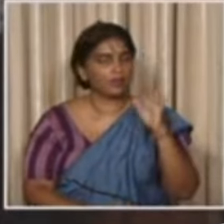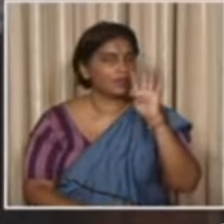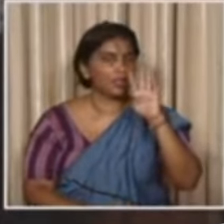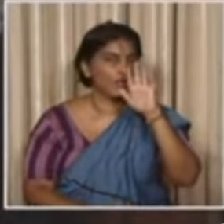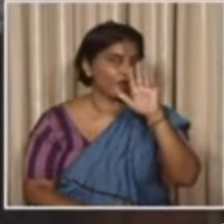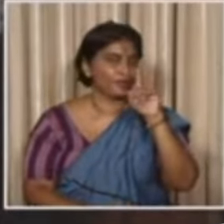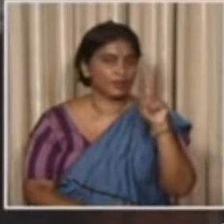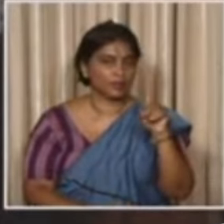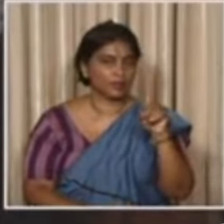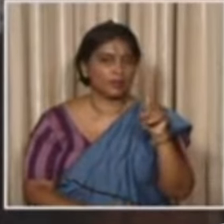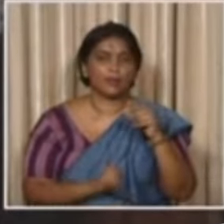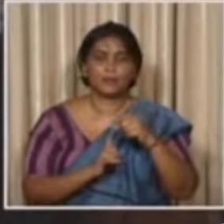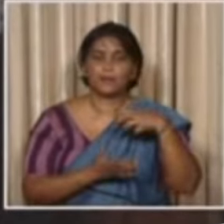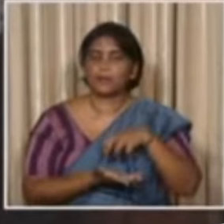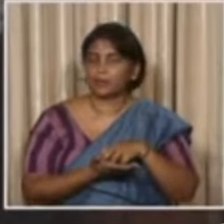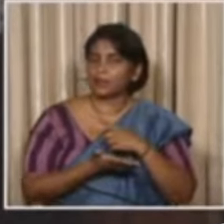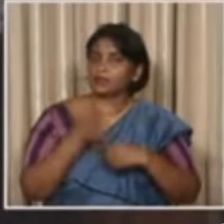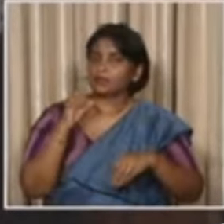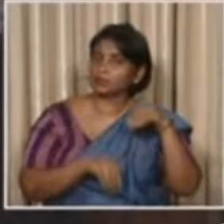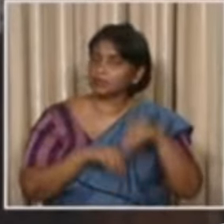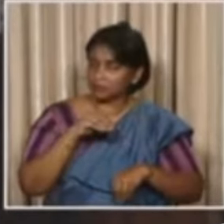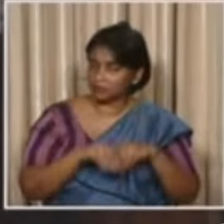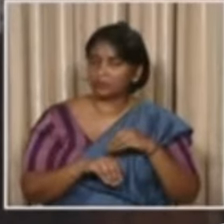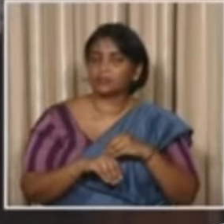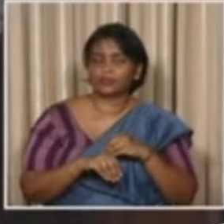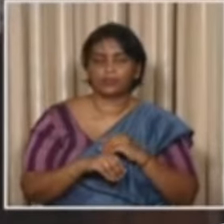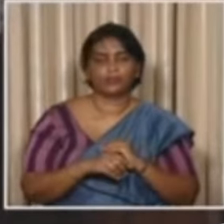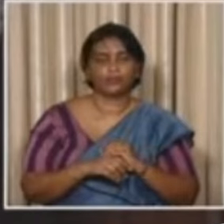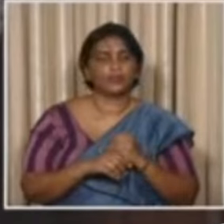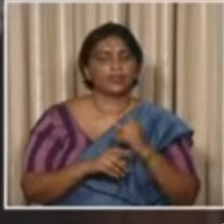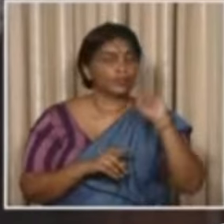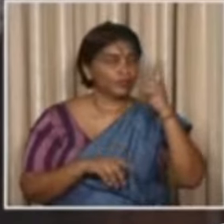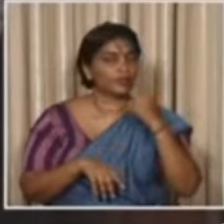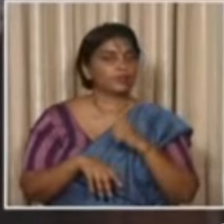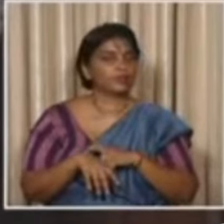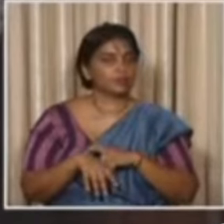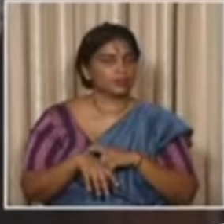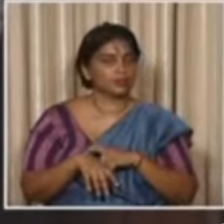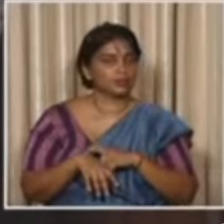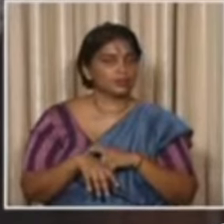1991 ප්‍රාදේශීය සභා මැතිවරණ නැත්නම් පළාත් පාලන මැතිවරණයේදී ප්‍රථම වතාවට